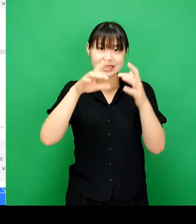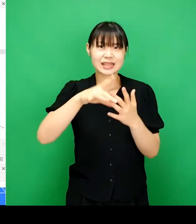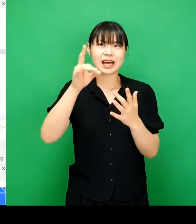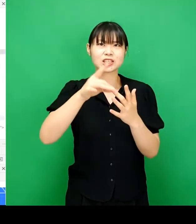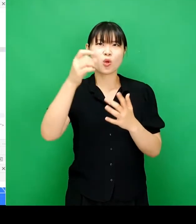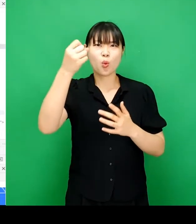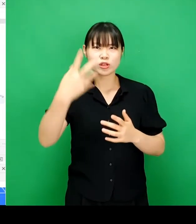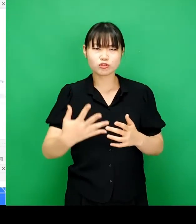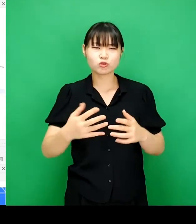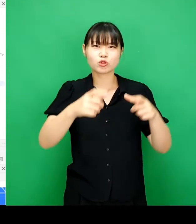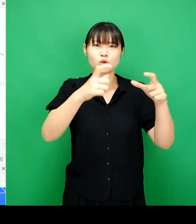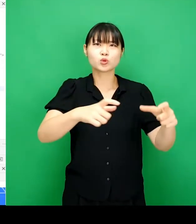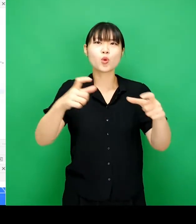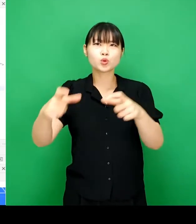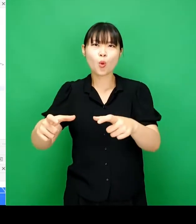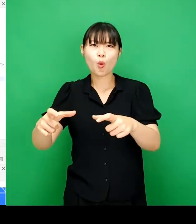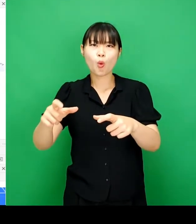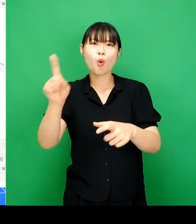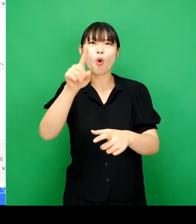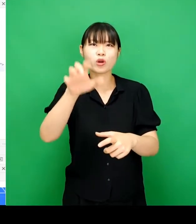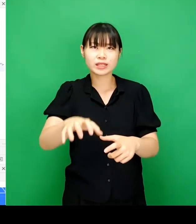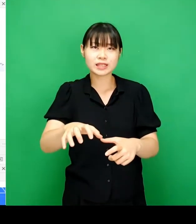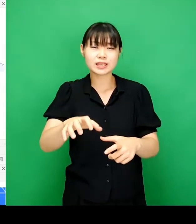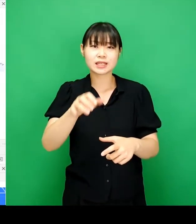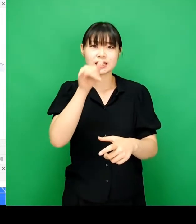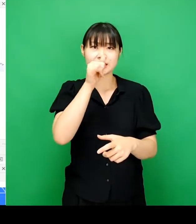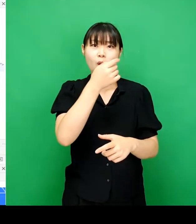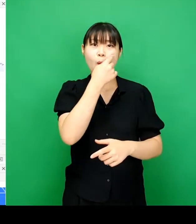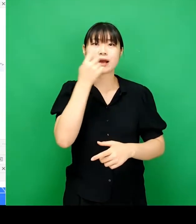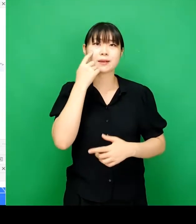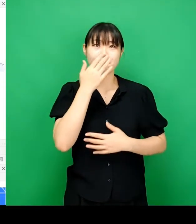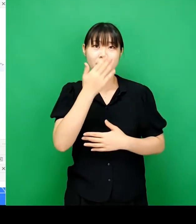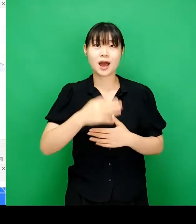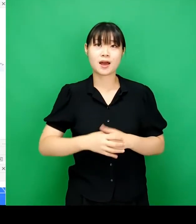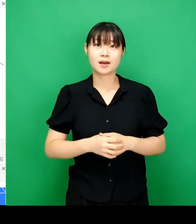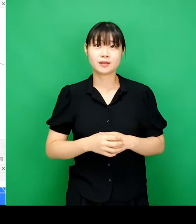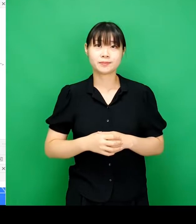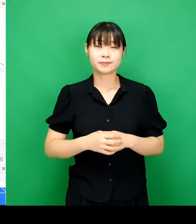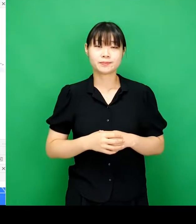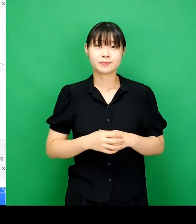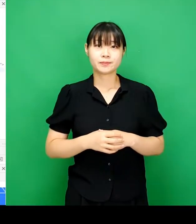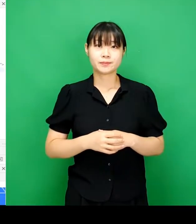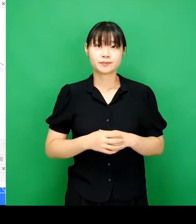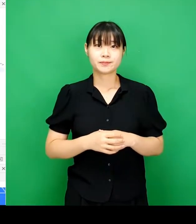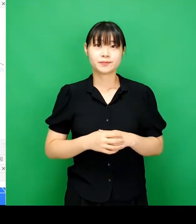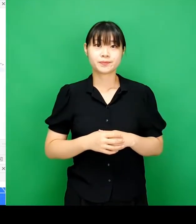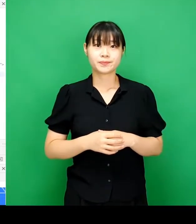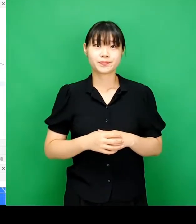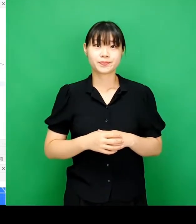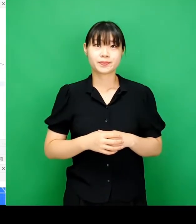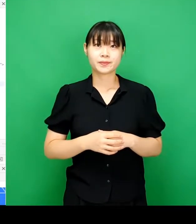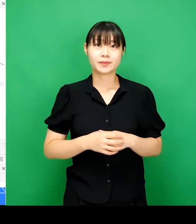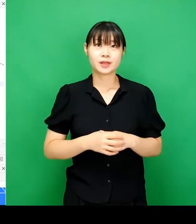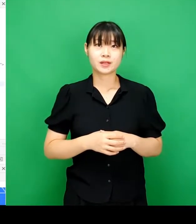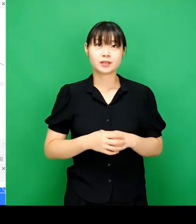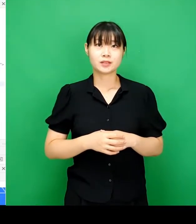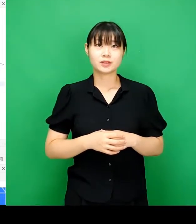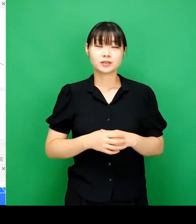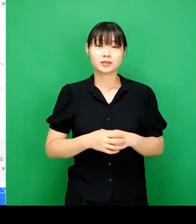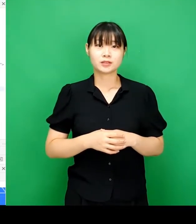DD 태그 안에 사진, 당선 횟수, 소속 지역구가 있다는 것을 확인할 수 있습니다.